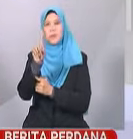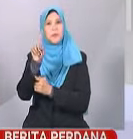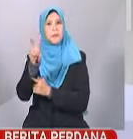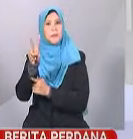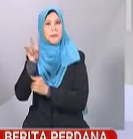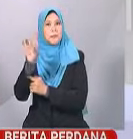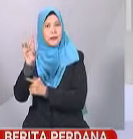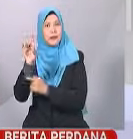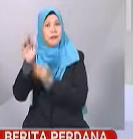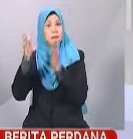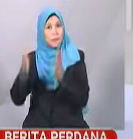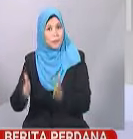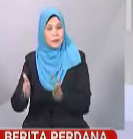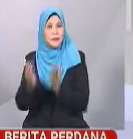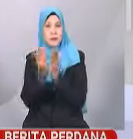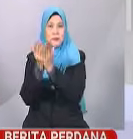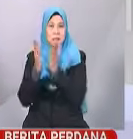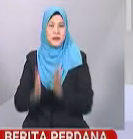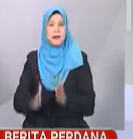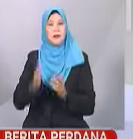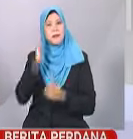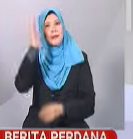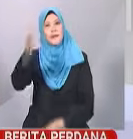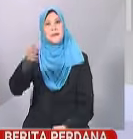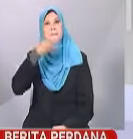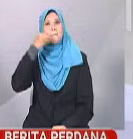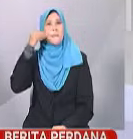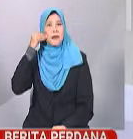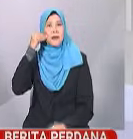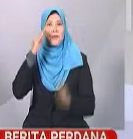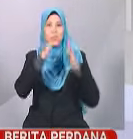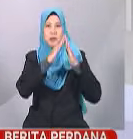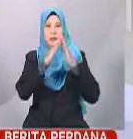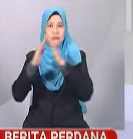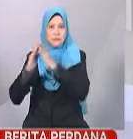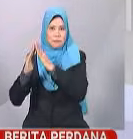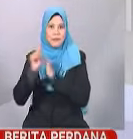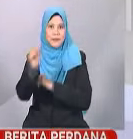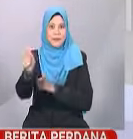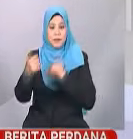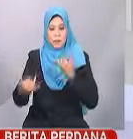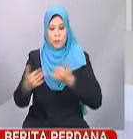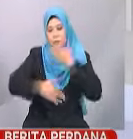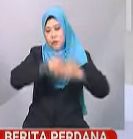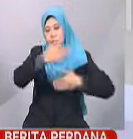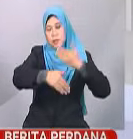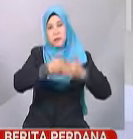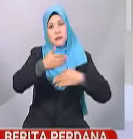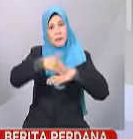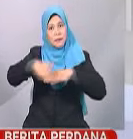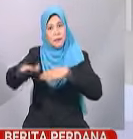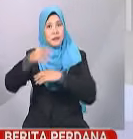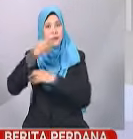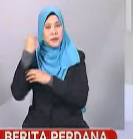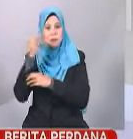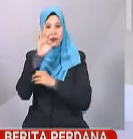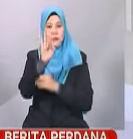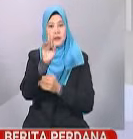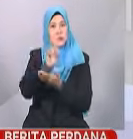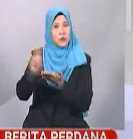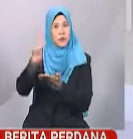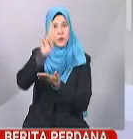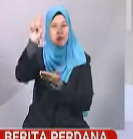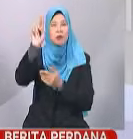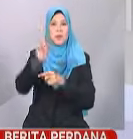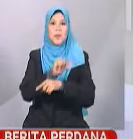1,128 mahasiswa akan bergerak pulang ke kampung halaman masing-masing. Proses penghantaran pulang melibatkan pelajar 9 universiti